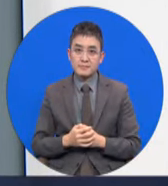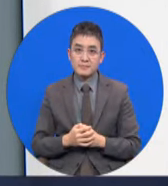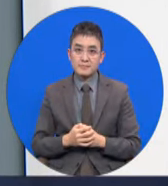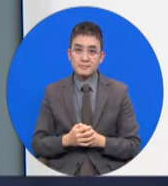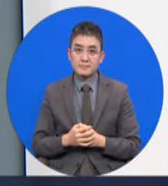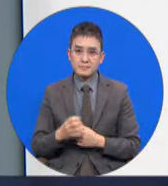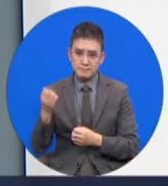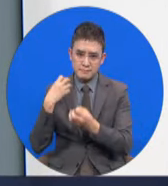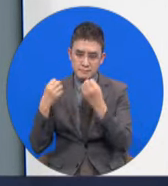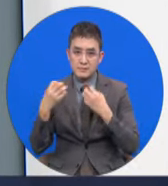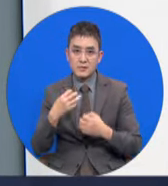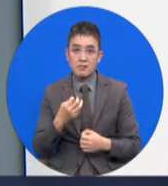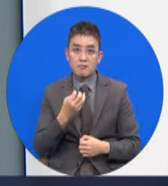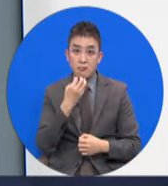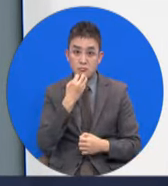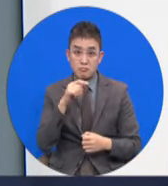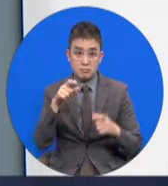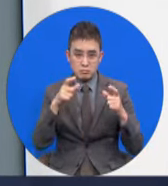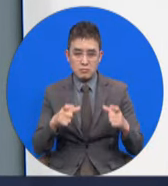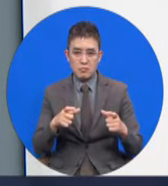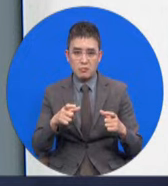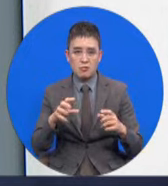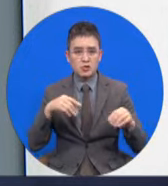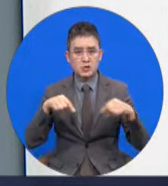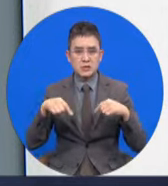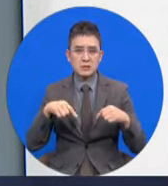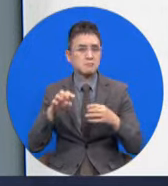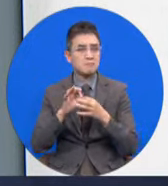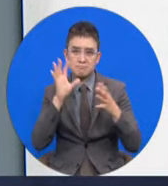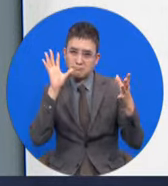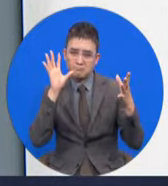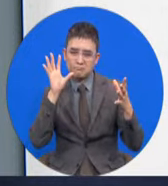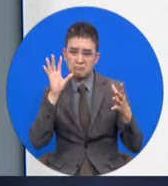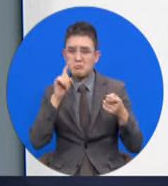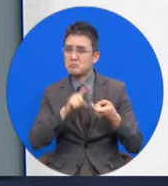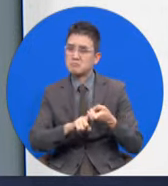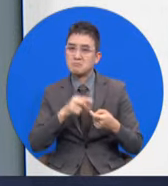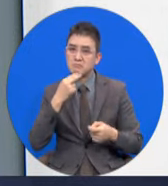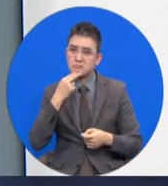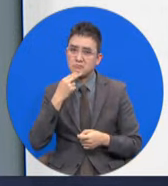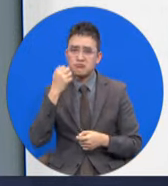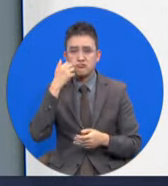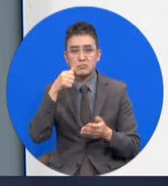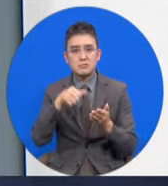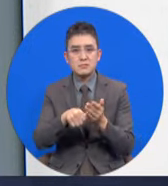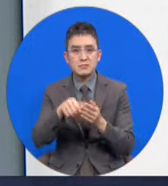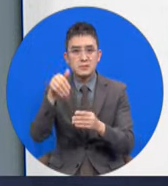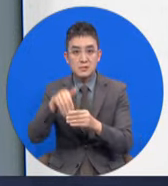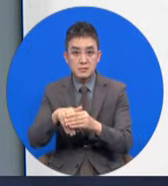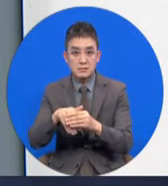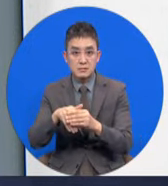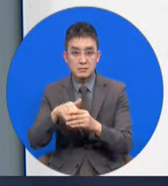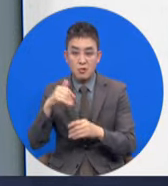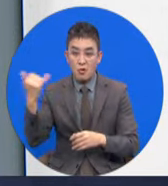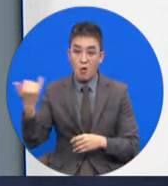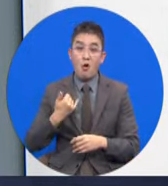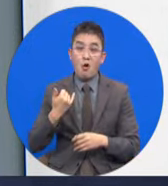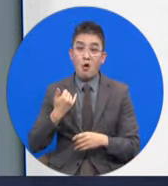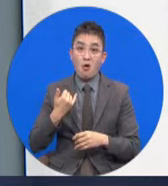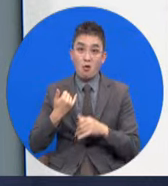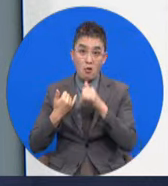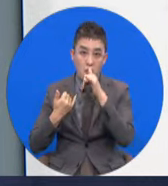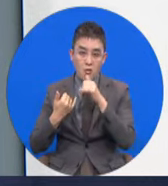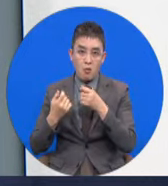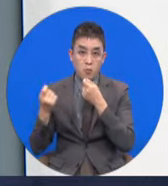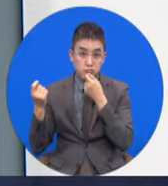없는데 보수 성향이 맞지만은 뭐 정치하고 관심이 없는 분인데 이번에 누굴 찍어야 된다. 그렇지 않으면 나라가 큰일 난다. 이런 전화가 왔더라는 거예요. 그만큼